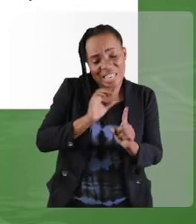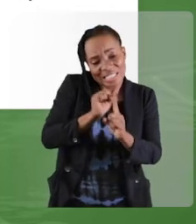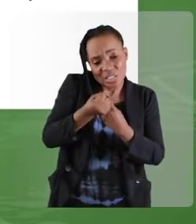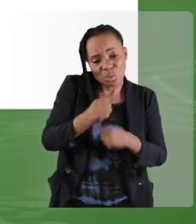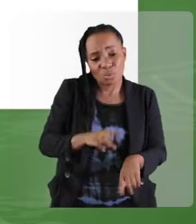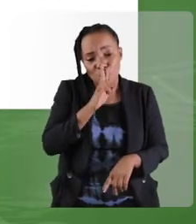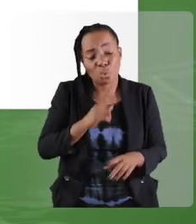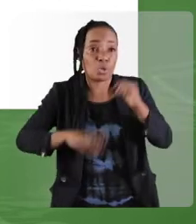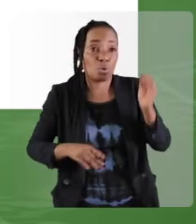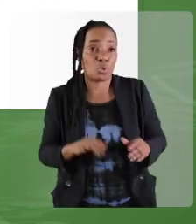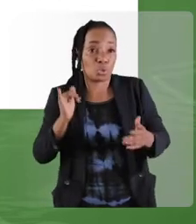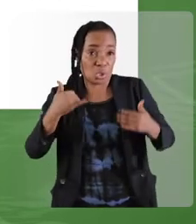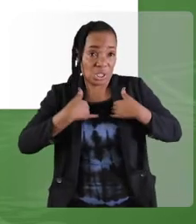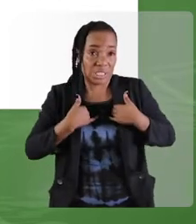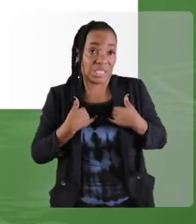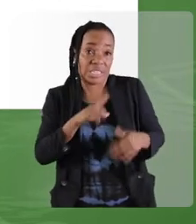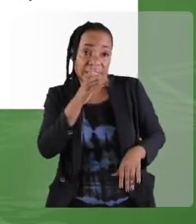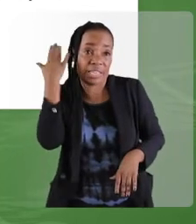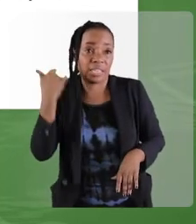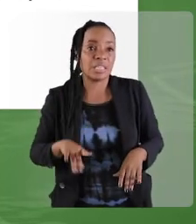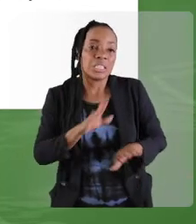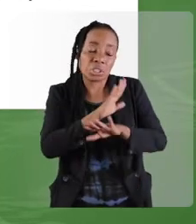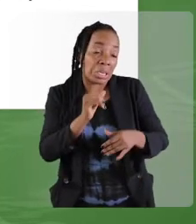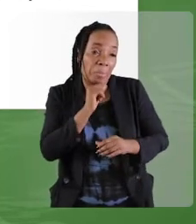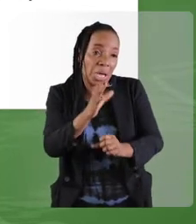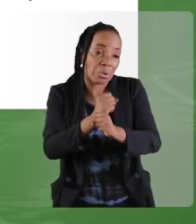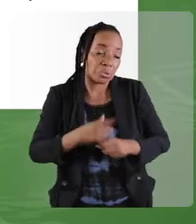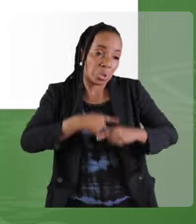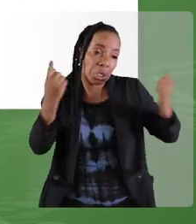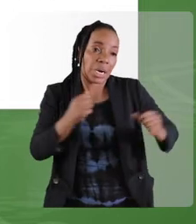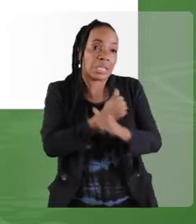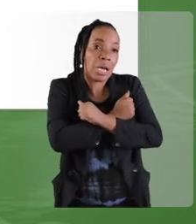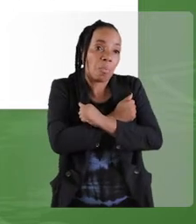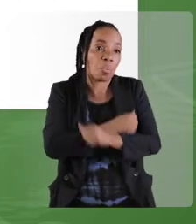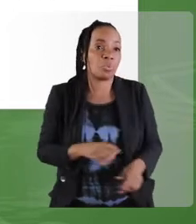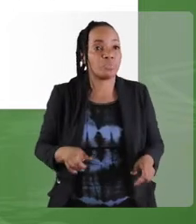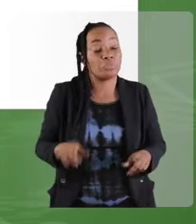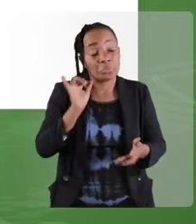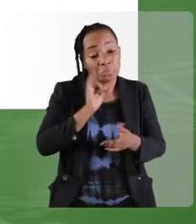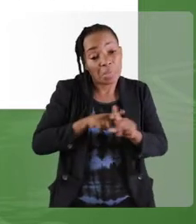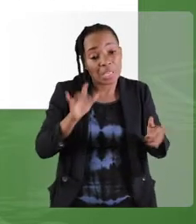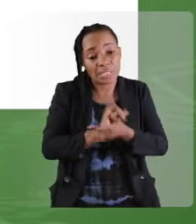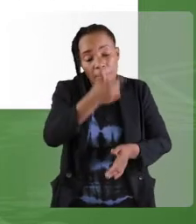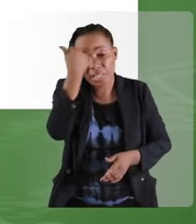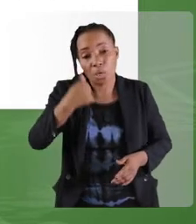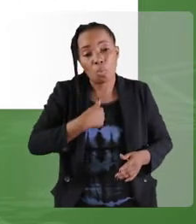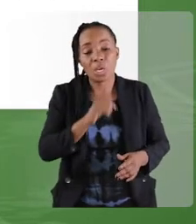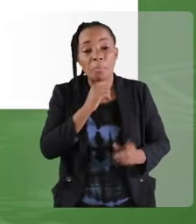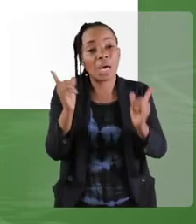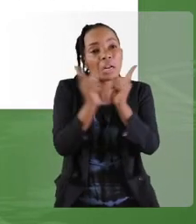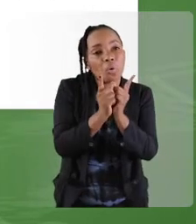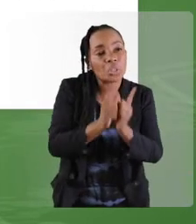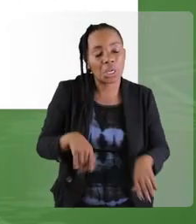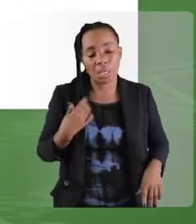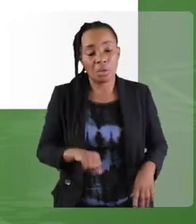sûr, je n'ai pas eu de grand amour ou de grandes amitiés, mais c'est parce que je n'ai pas rencontré un homme ou